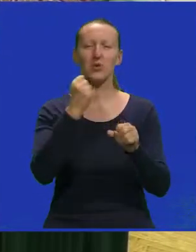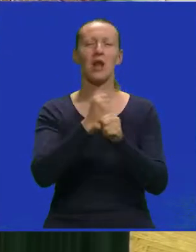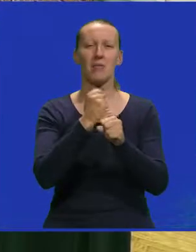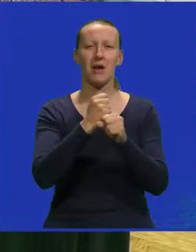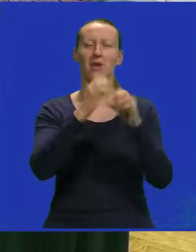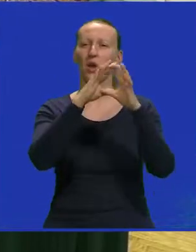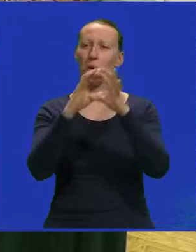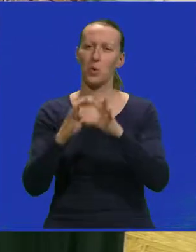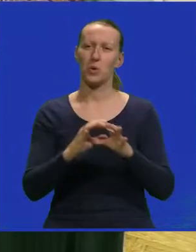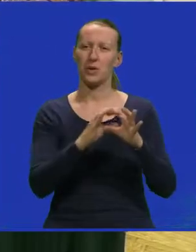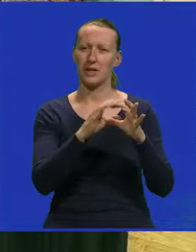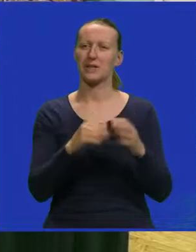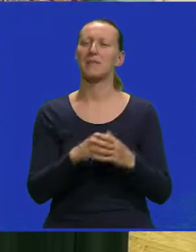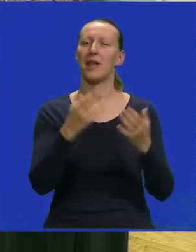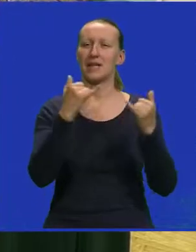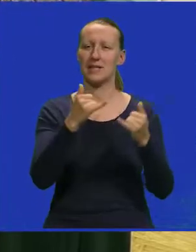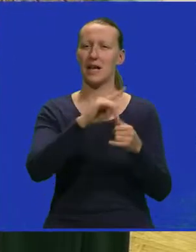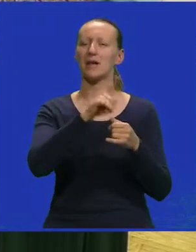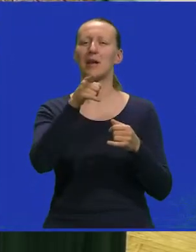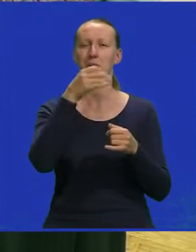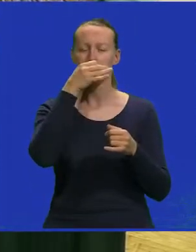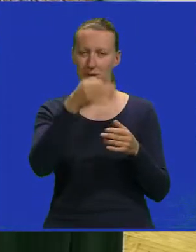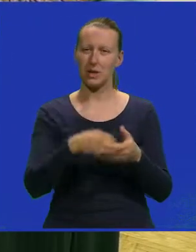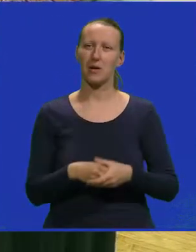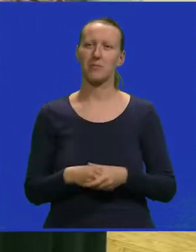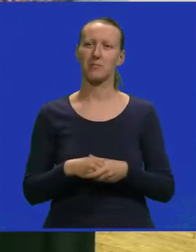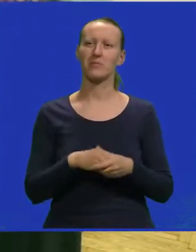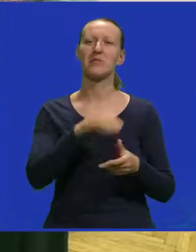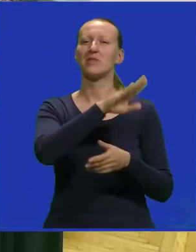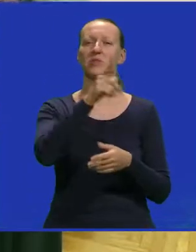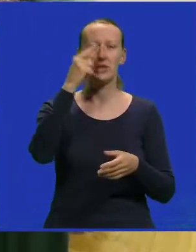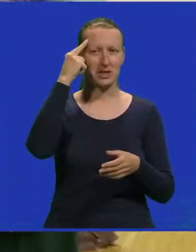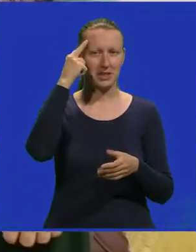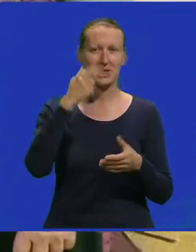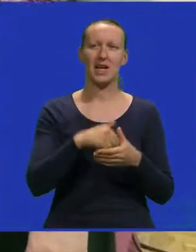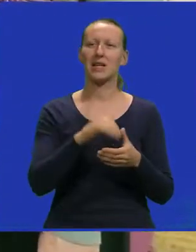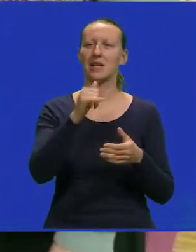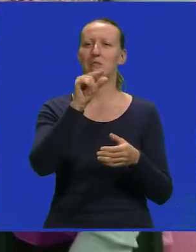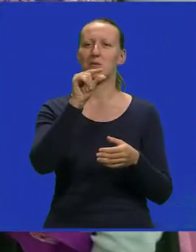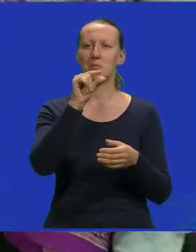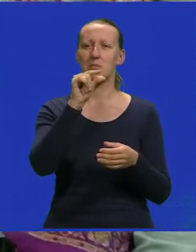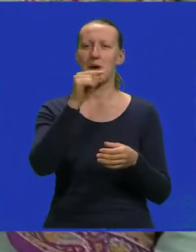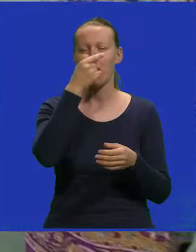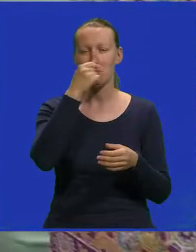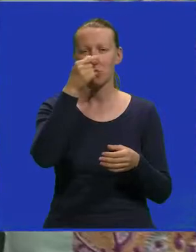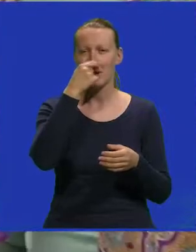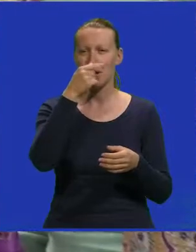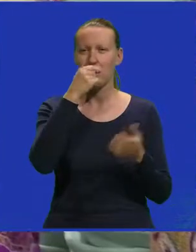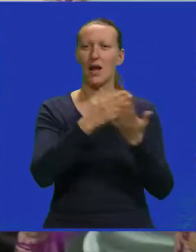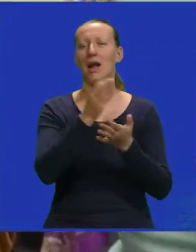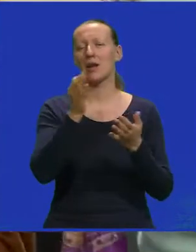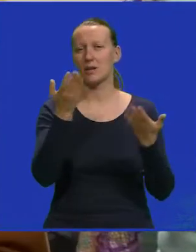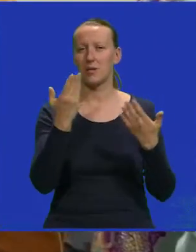delati kuglice. E, sad idemo do tebe. Svi moraju znati da smo jedno malo prehlađeni, ali